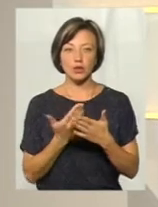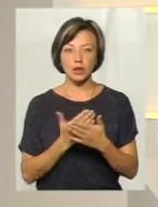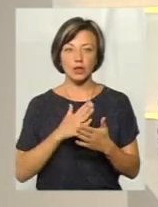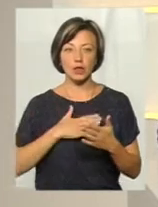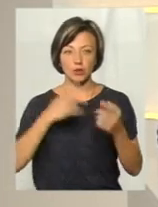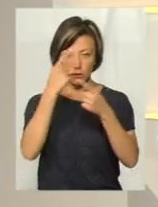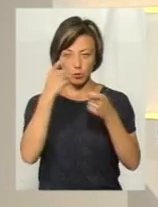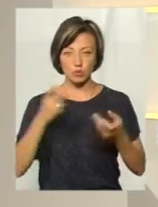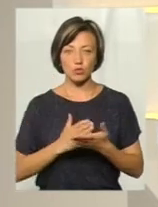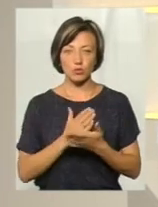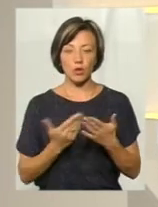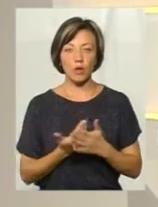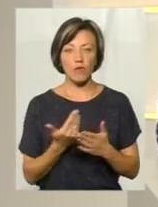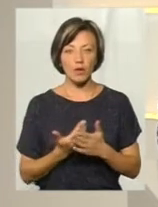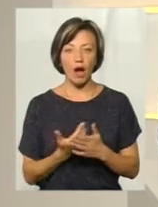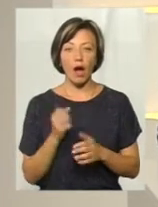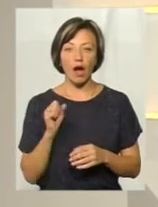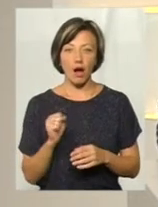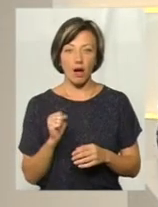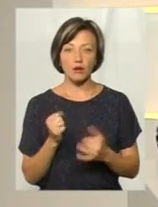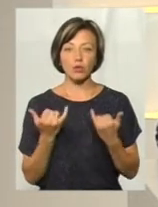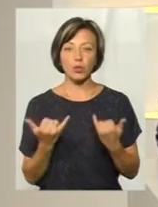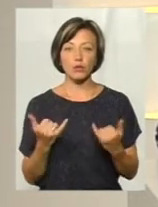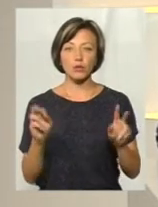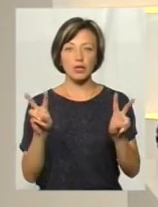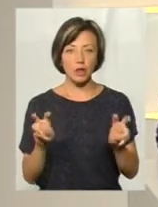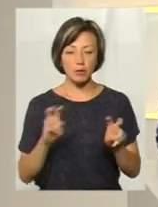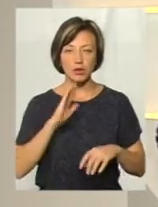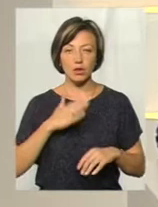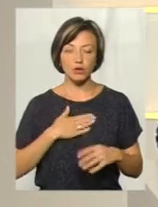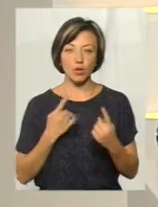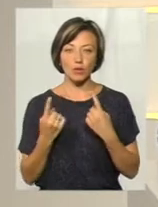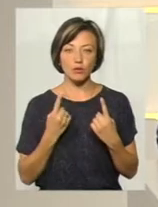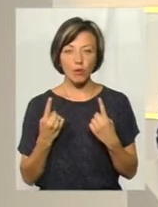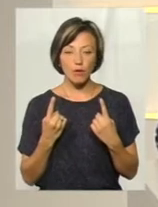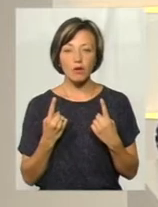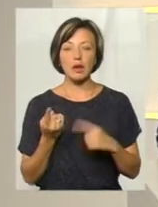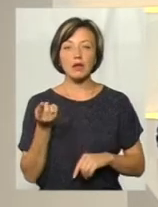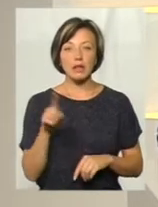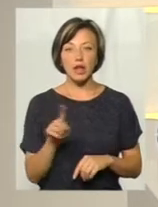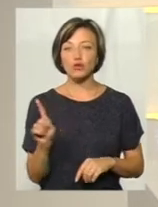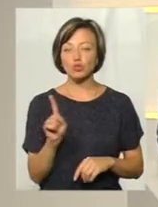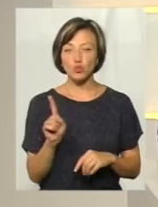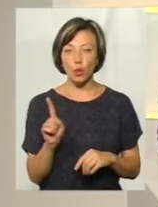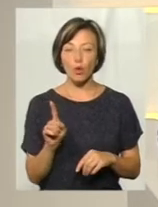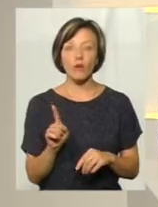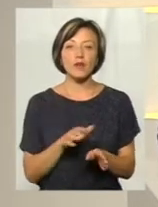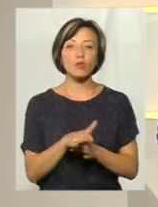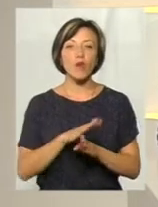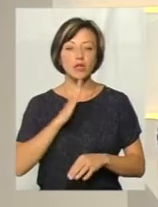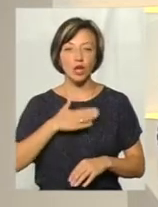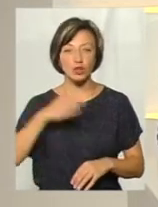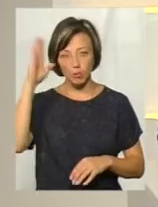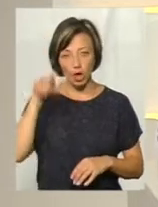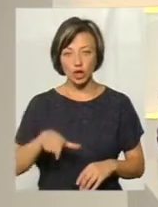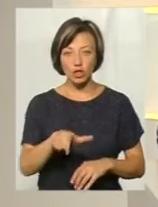нашої інформаційної служби, в наших новинах. Ну, а на сьогоднішньою темою нашої для розмови стало те, що все ж таки відбувається з нашими річками, а